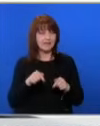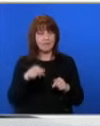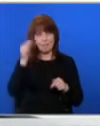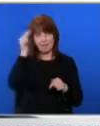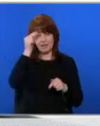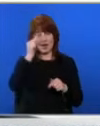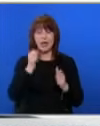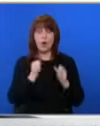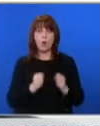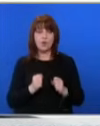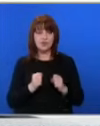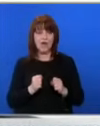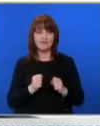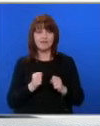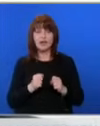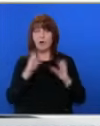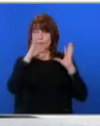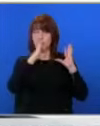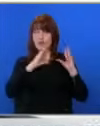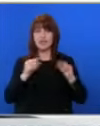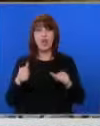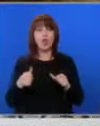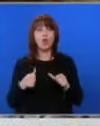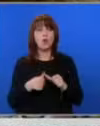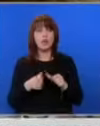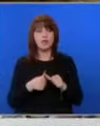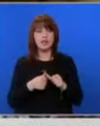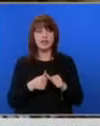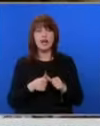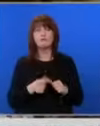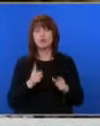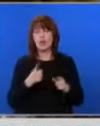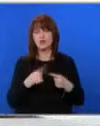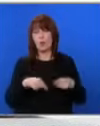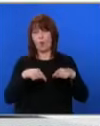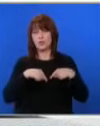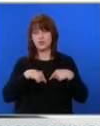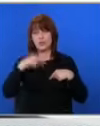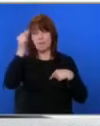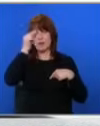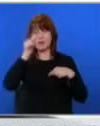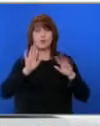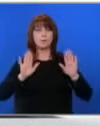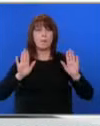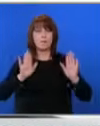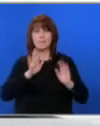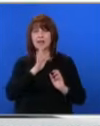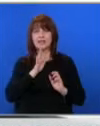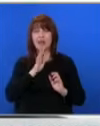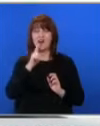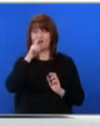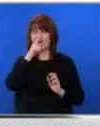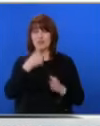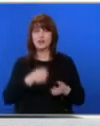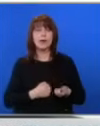министър, очаквам твит от посолството на Лукашенко, което остро осъжда българското предателство. Ето защо е толкова важно да